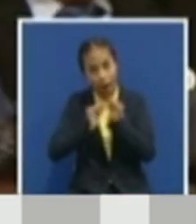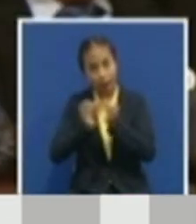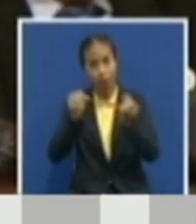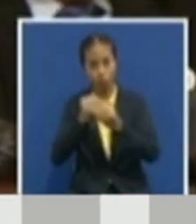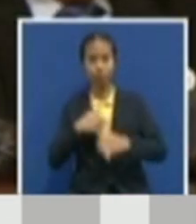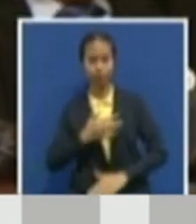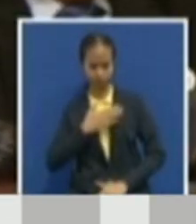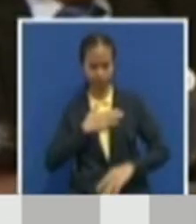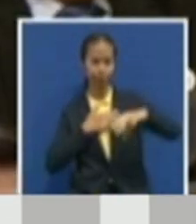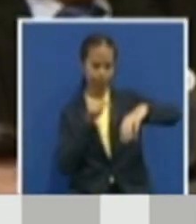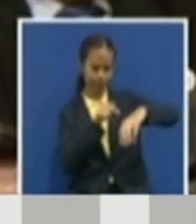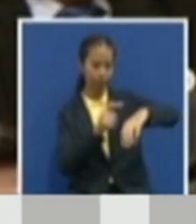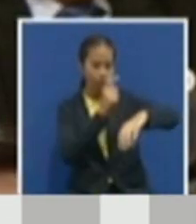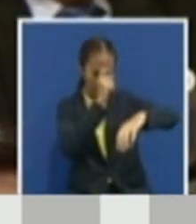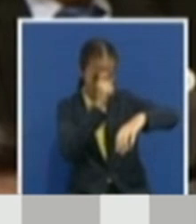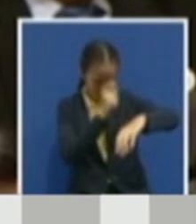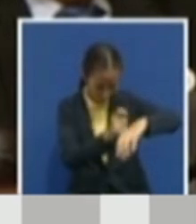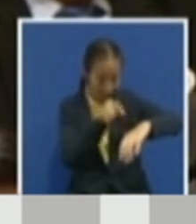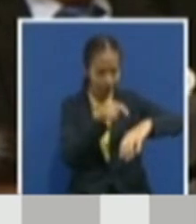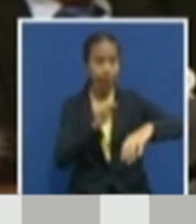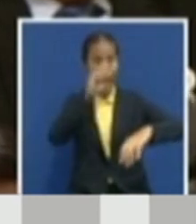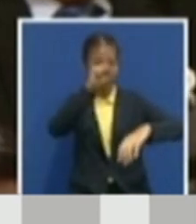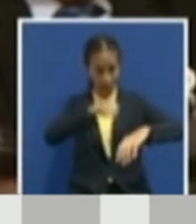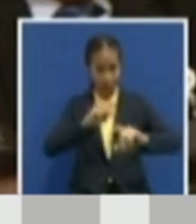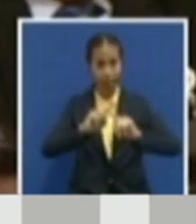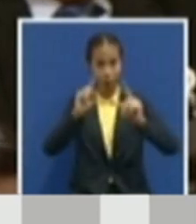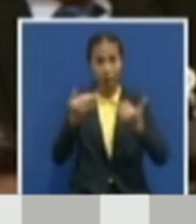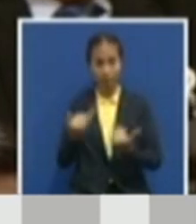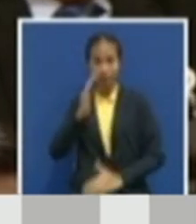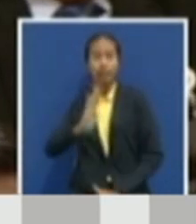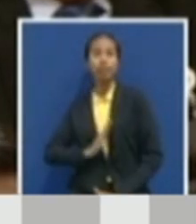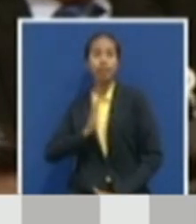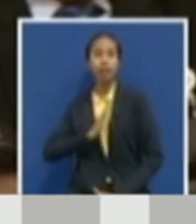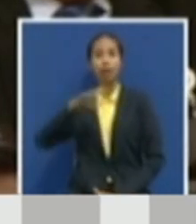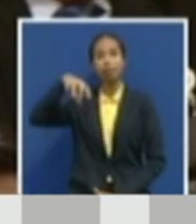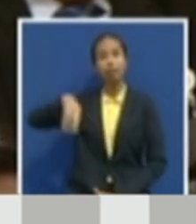การผูกไทยนะฮะลองฟังทั้งสองท่านนี้สวนกันในสภาครับ